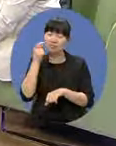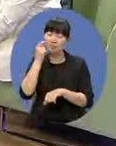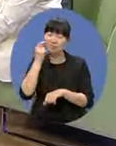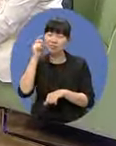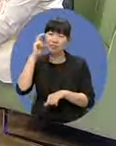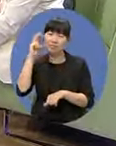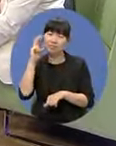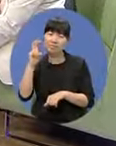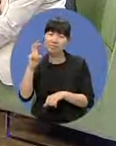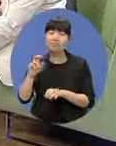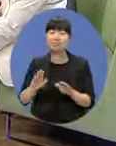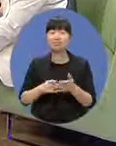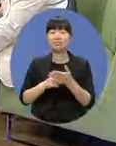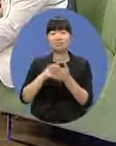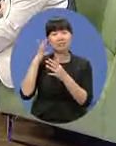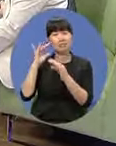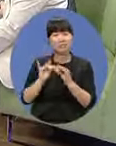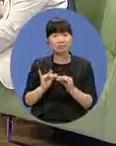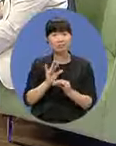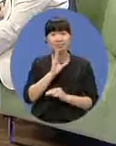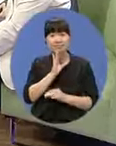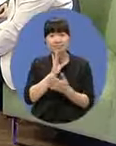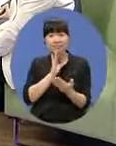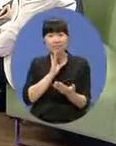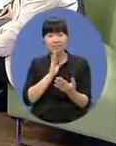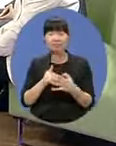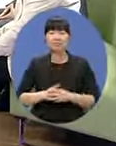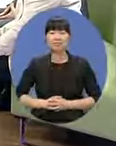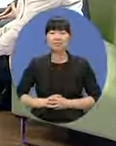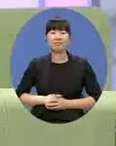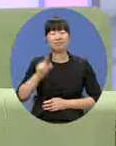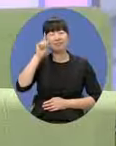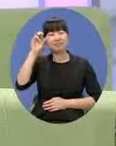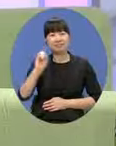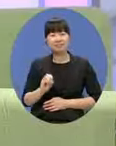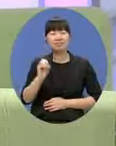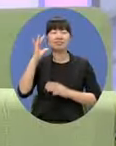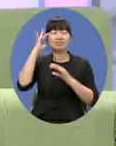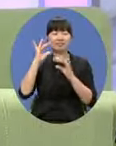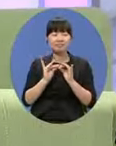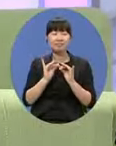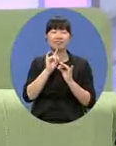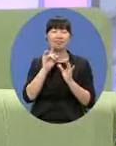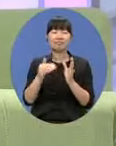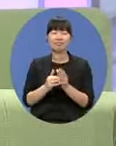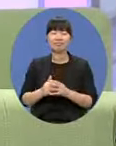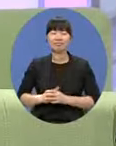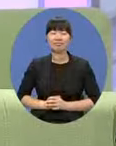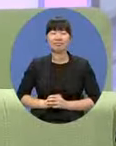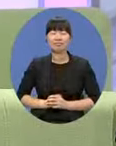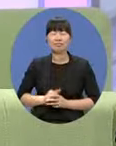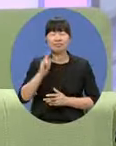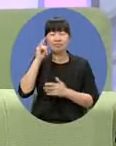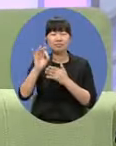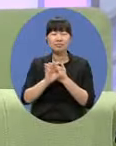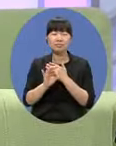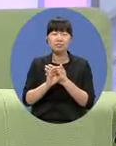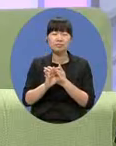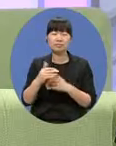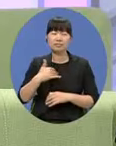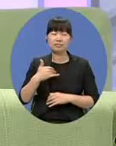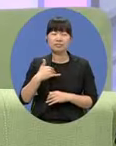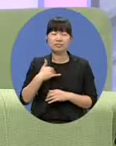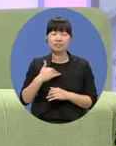있다. 이 의견에 좀 동의를 하는 편인가요? 100% 동의해요. 네. 그래요. 왜냐면은 이제